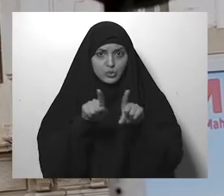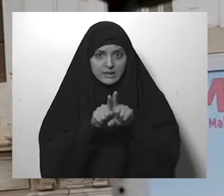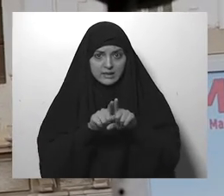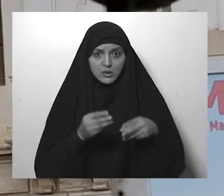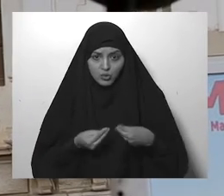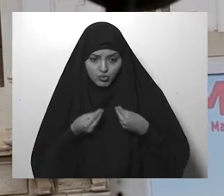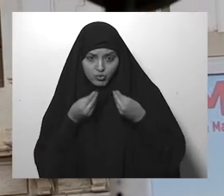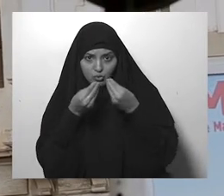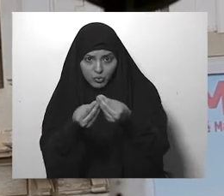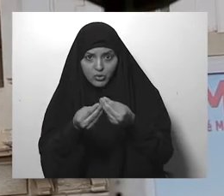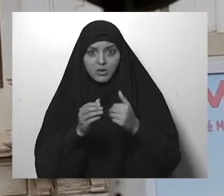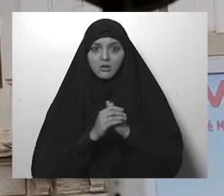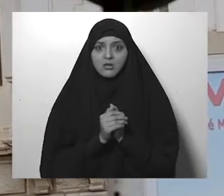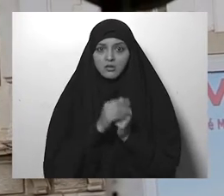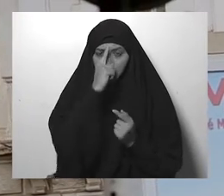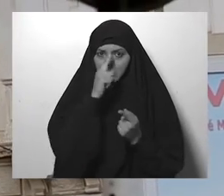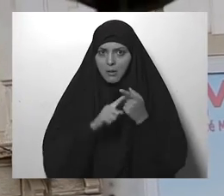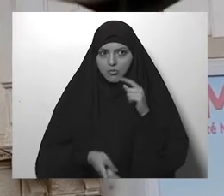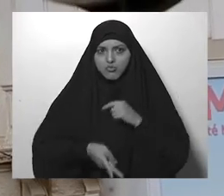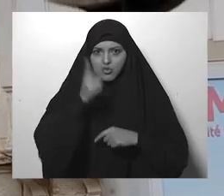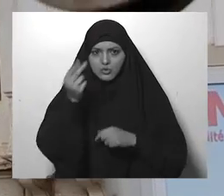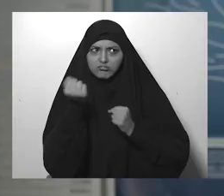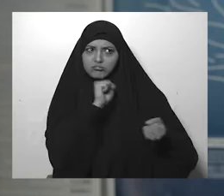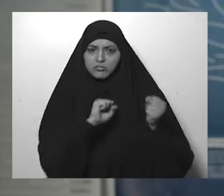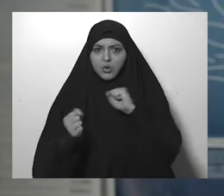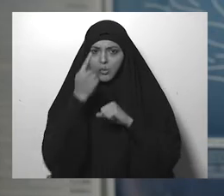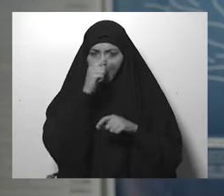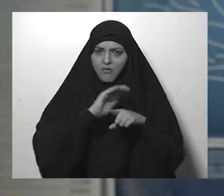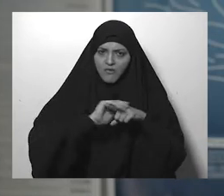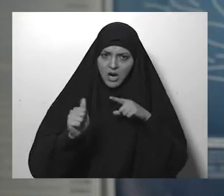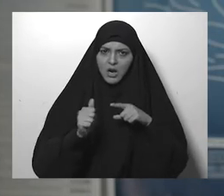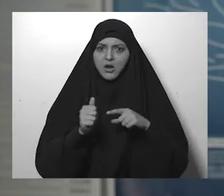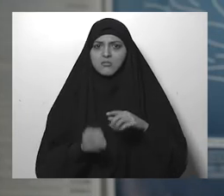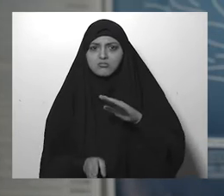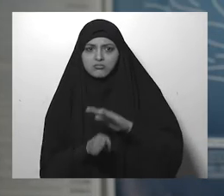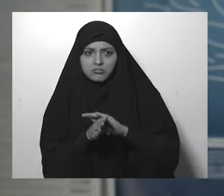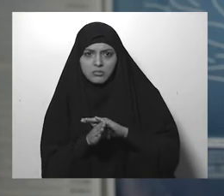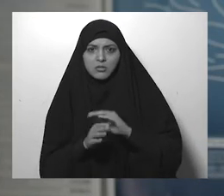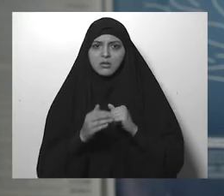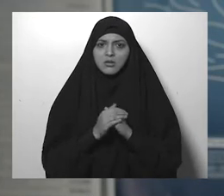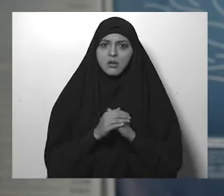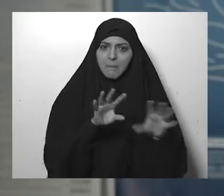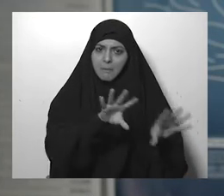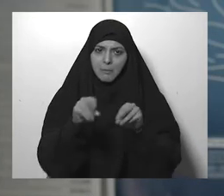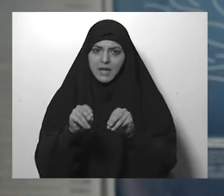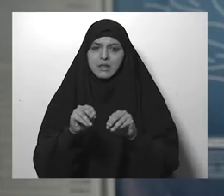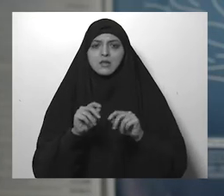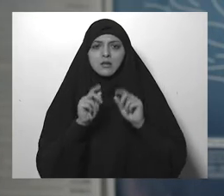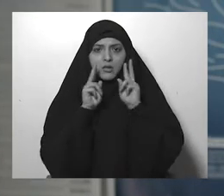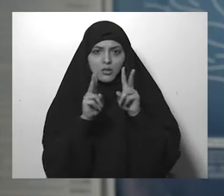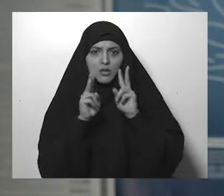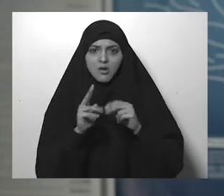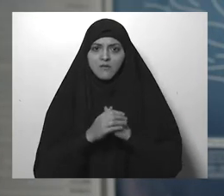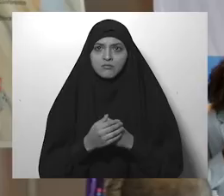fourni à travers un module qui est plus pratique d'élaborer des initiatives leur permettant de mettre en oeuvre les acquis théoriques